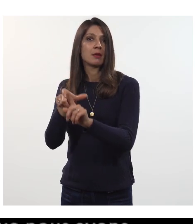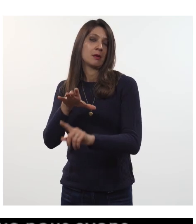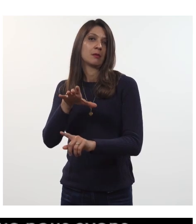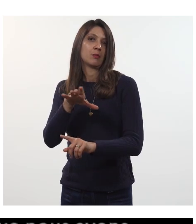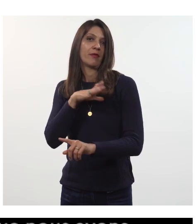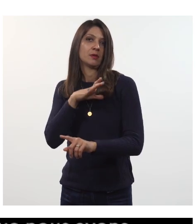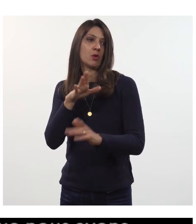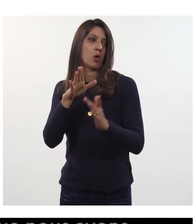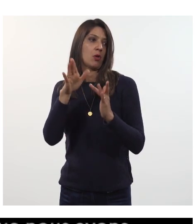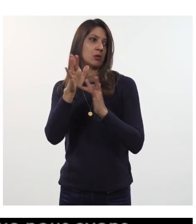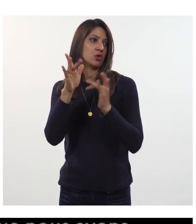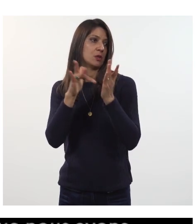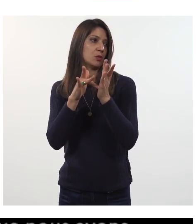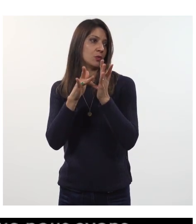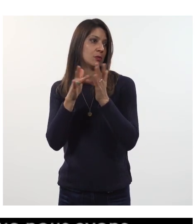Pierre Jésus.